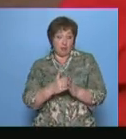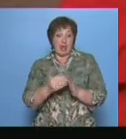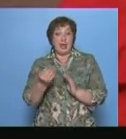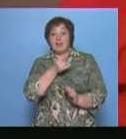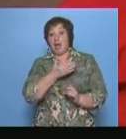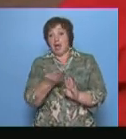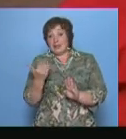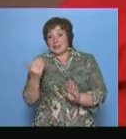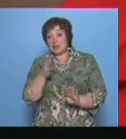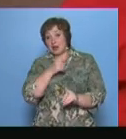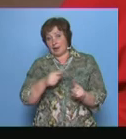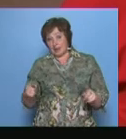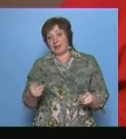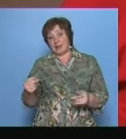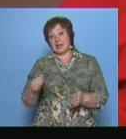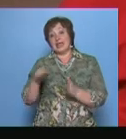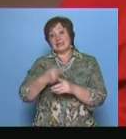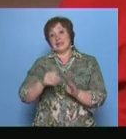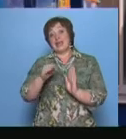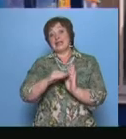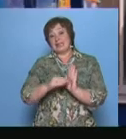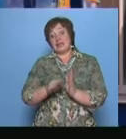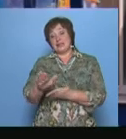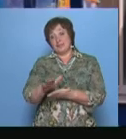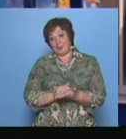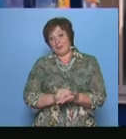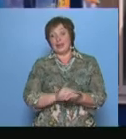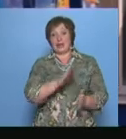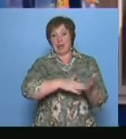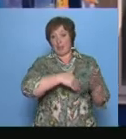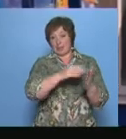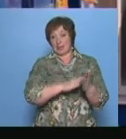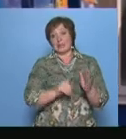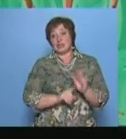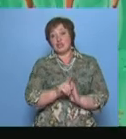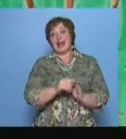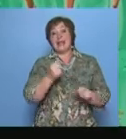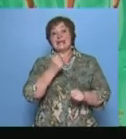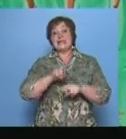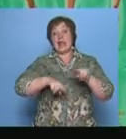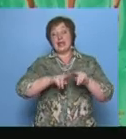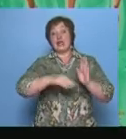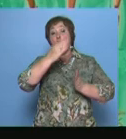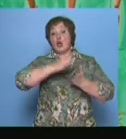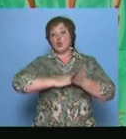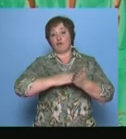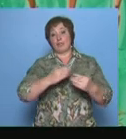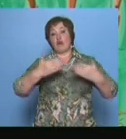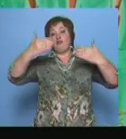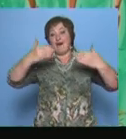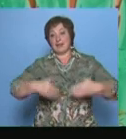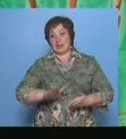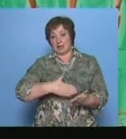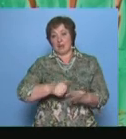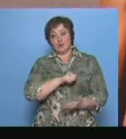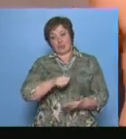лет, и, соответственно, деньги с этой статьи идут на покраску. Сначала строительная грунтовка и фасадная краска, потом сами художества.